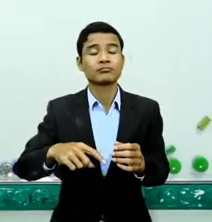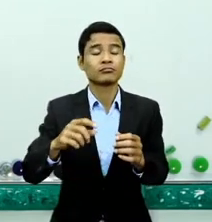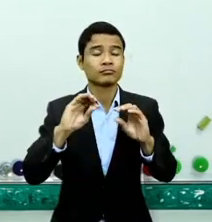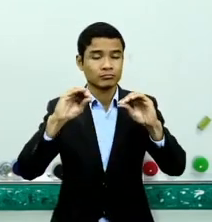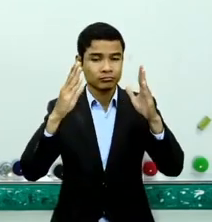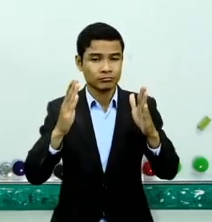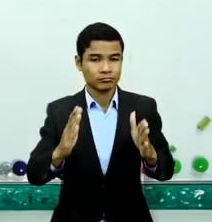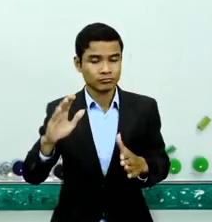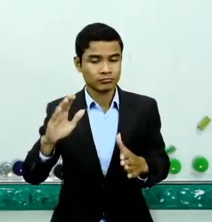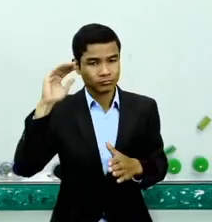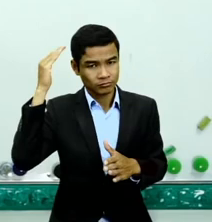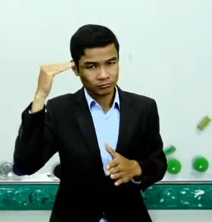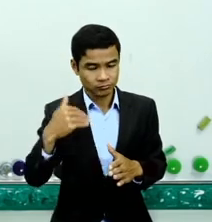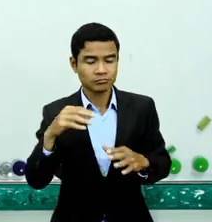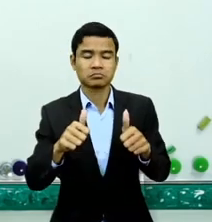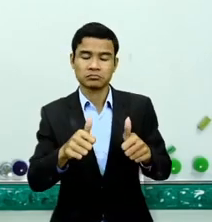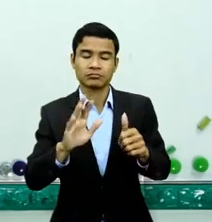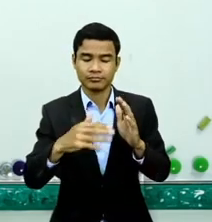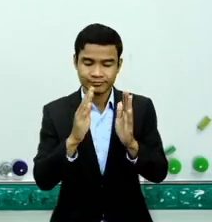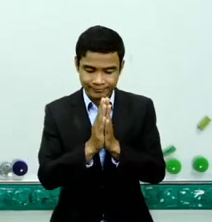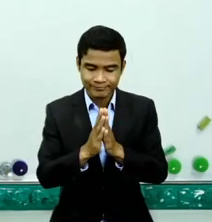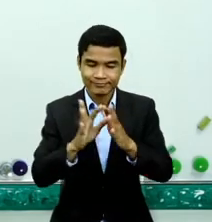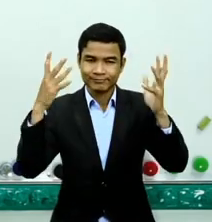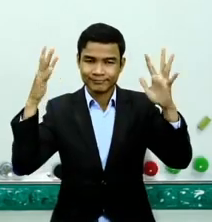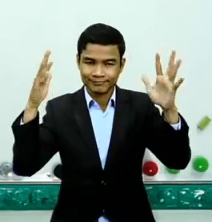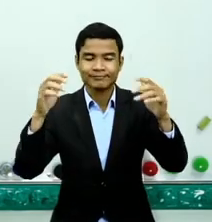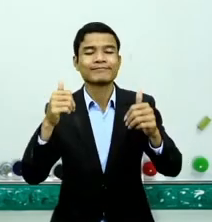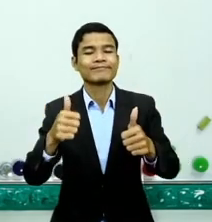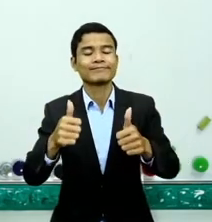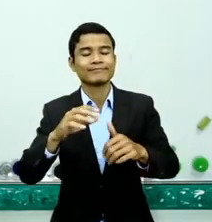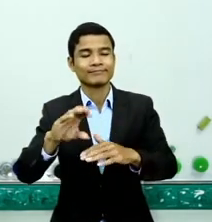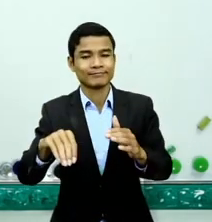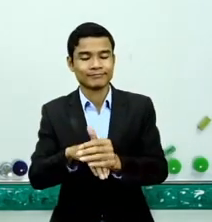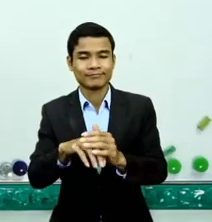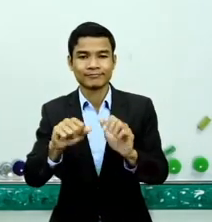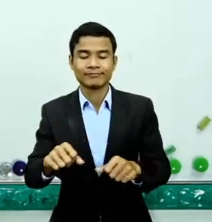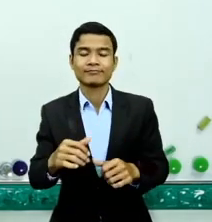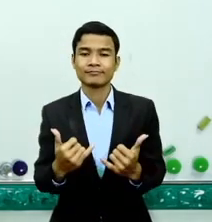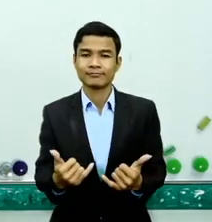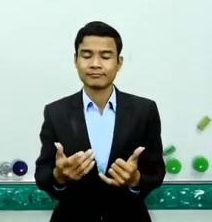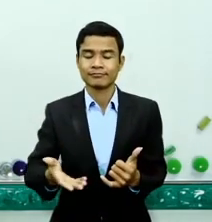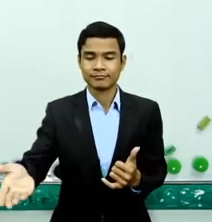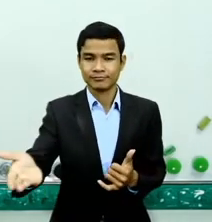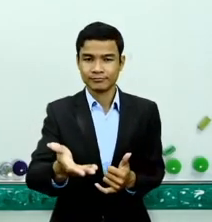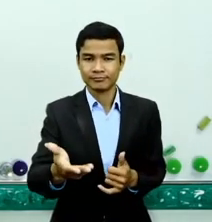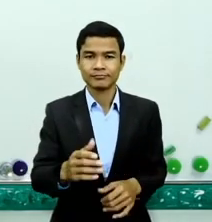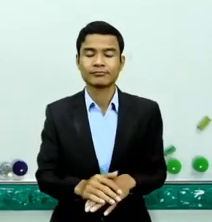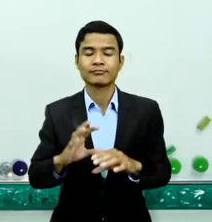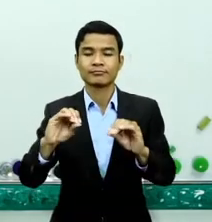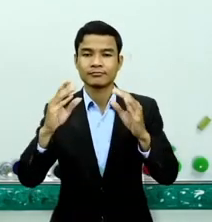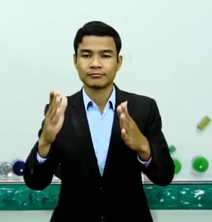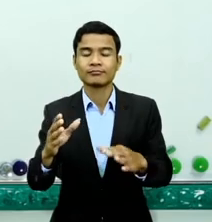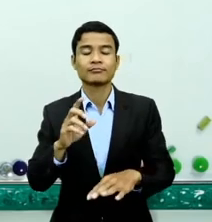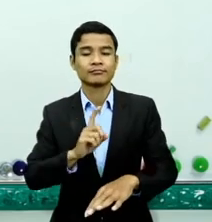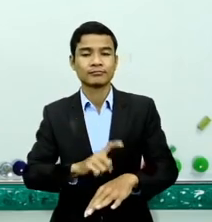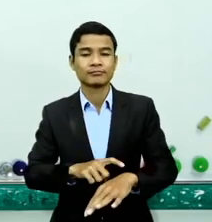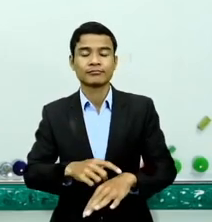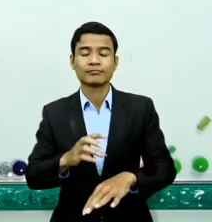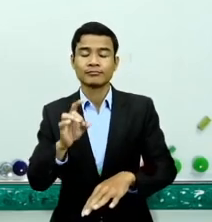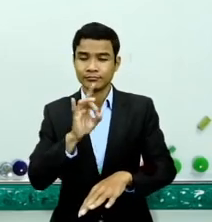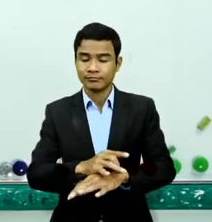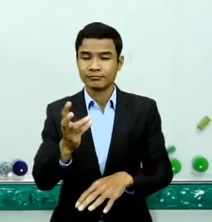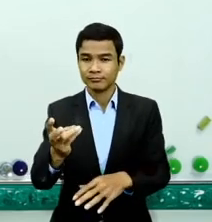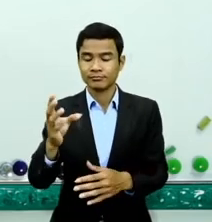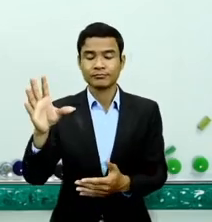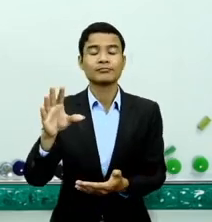na con nó chà ó con men ten lo na con tại lần ní con tiếng ở khani nẹp rùn tục về bản tích